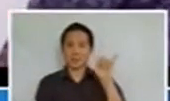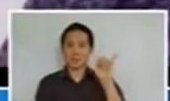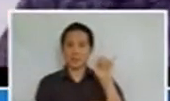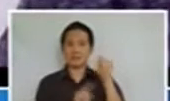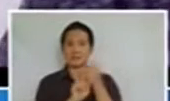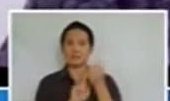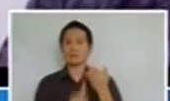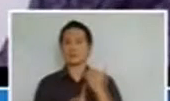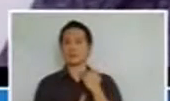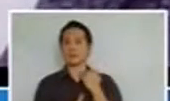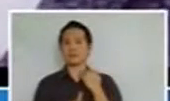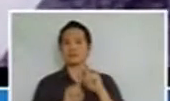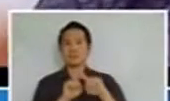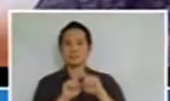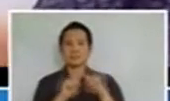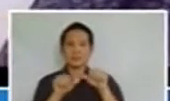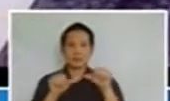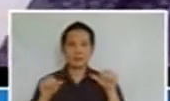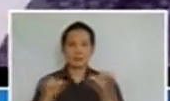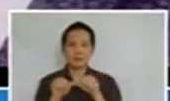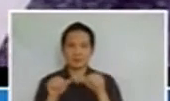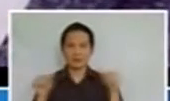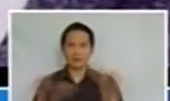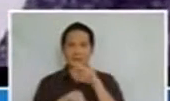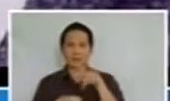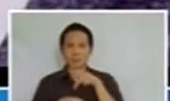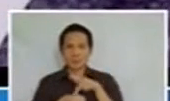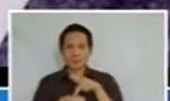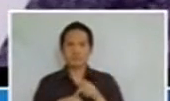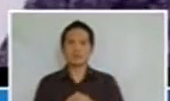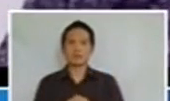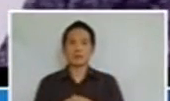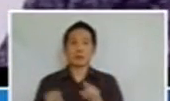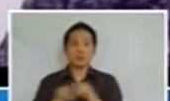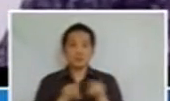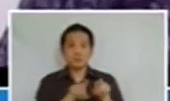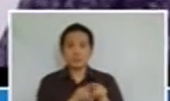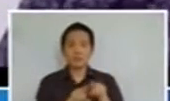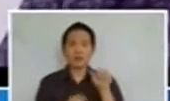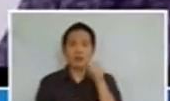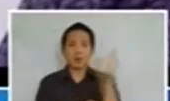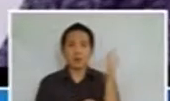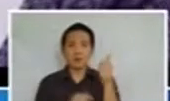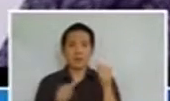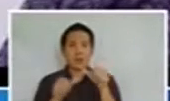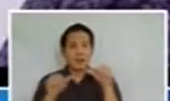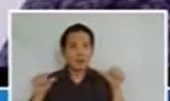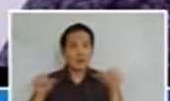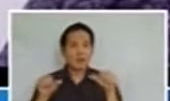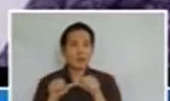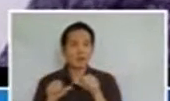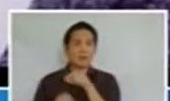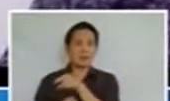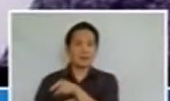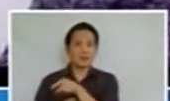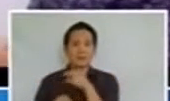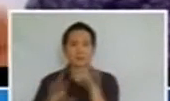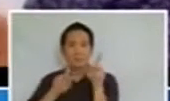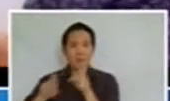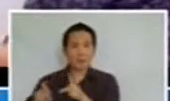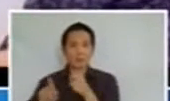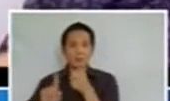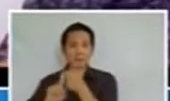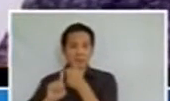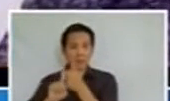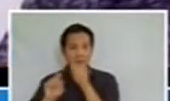kung saan sila nakatira. Ang pangalawa, eh, siyempre, as I said, tuloy-tuloy naman yung ating